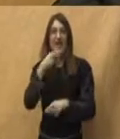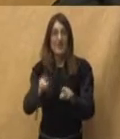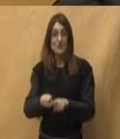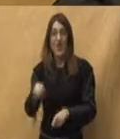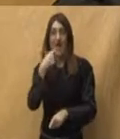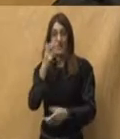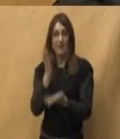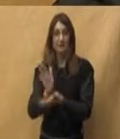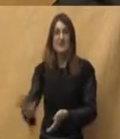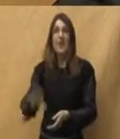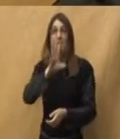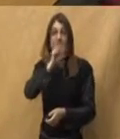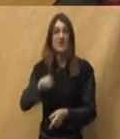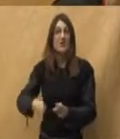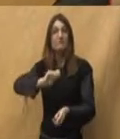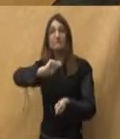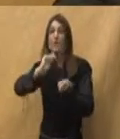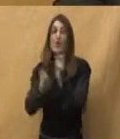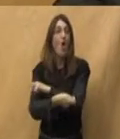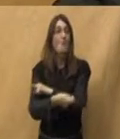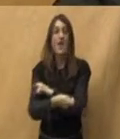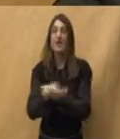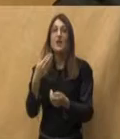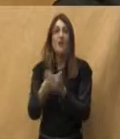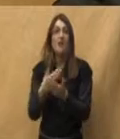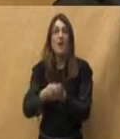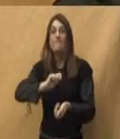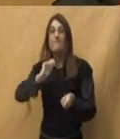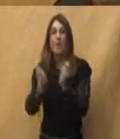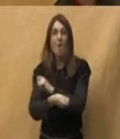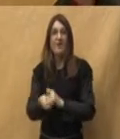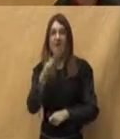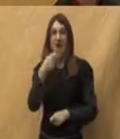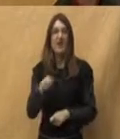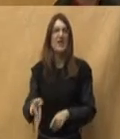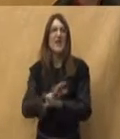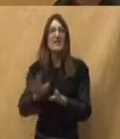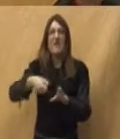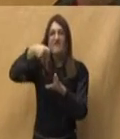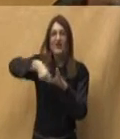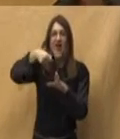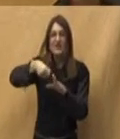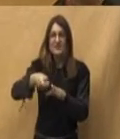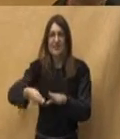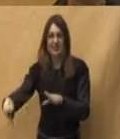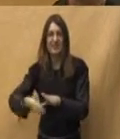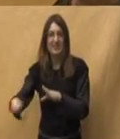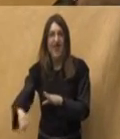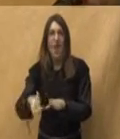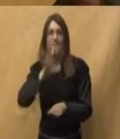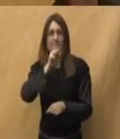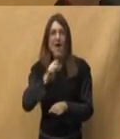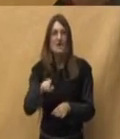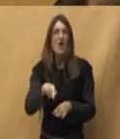posljednjih 20-30 godina potpuno. Iz temelja se prešlo na hranu iz celofanskih vrećica, odnosno ili iz vreća, dakle